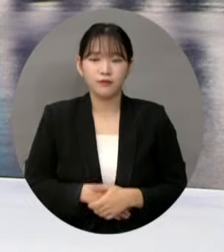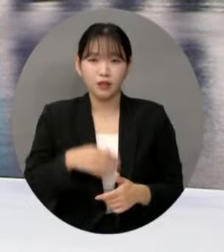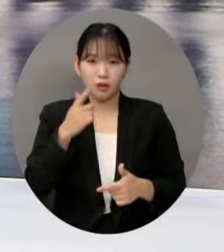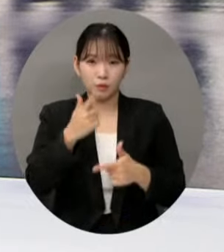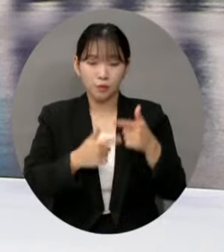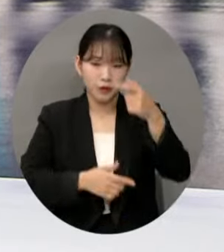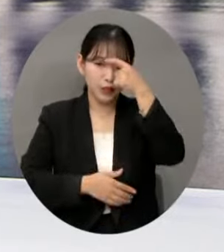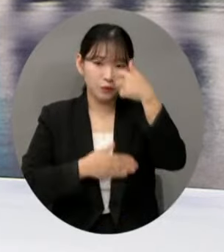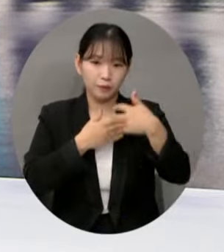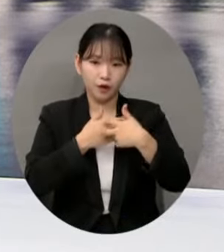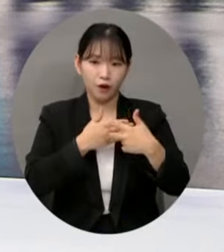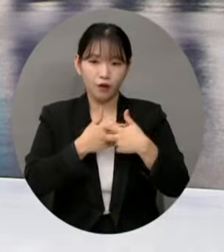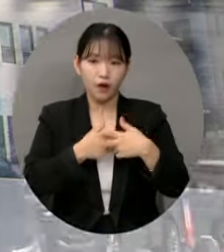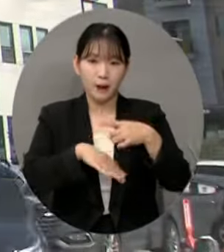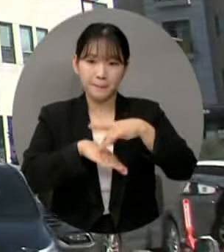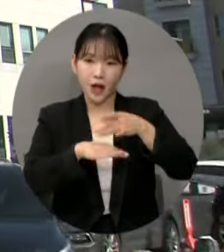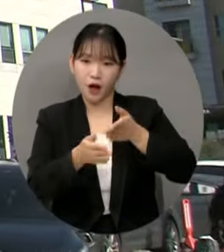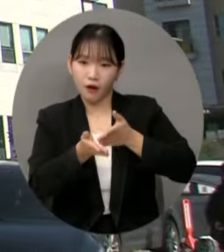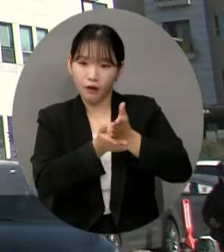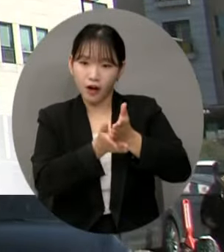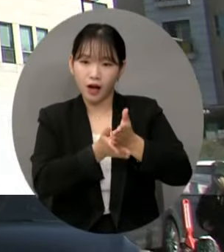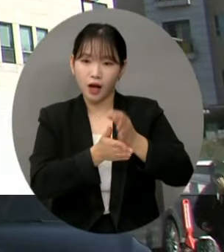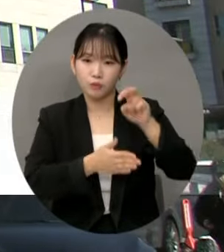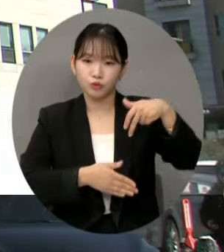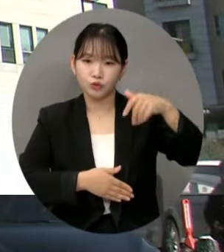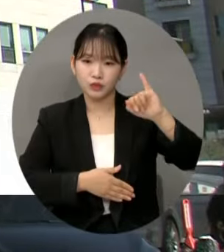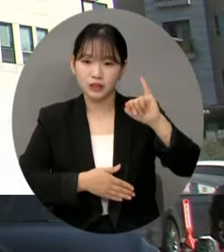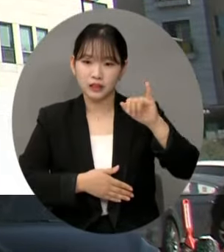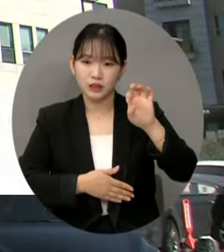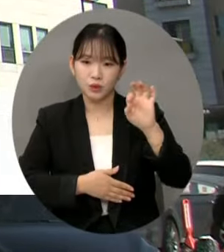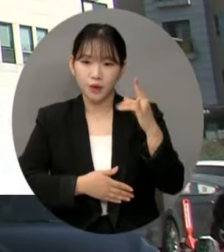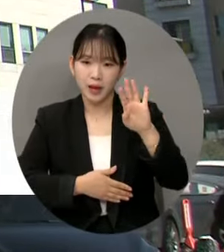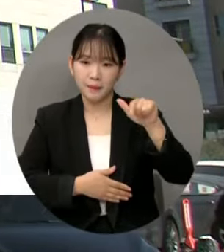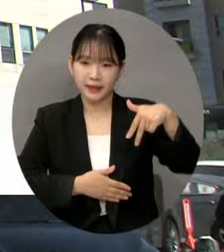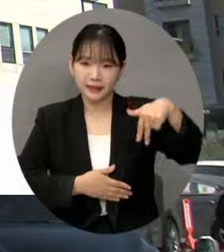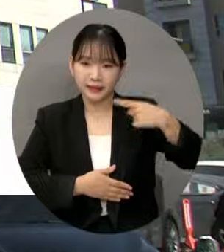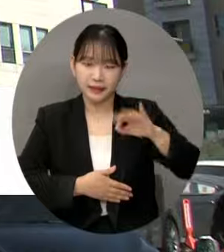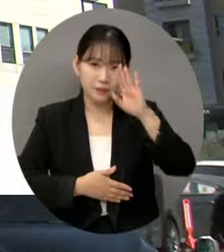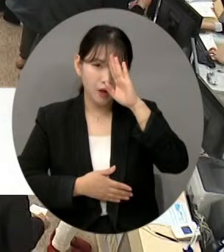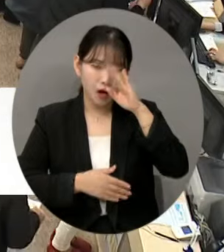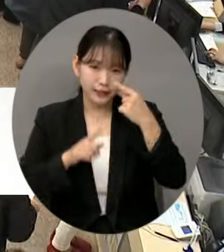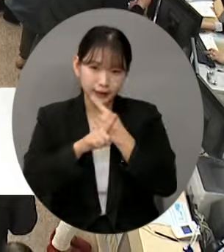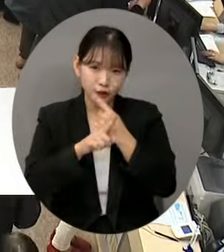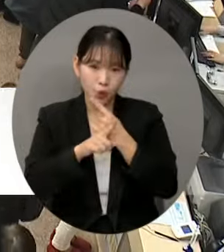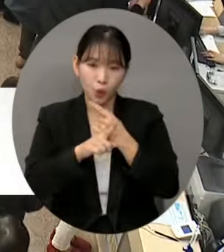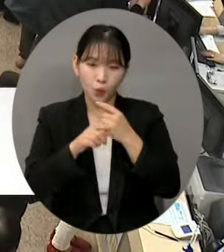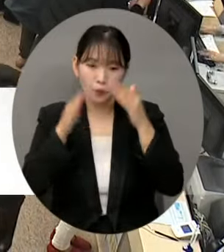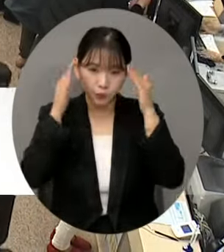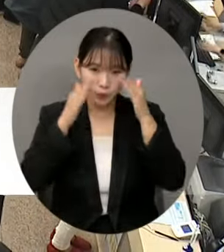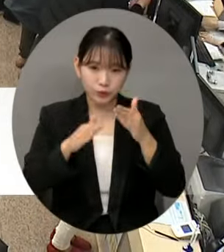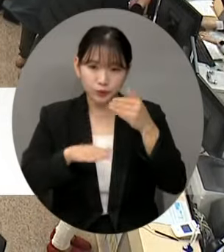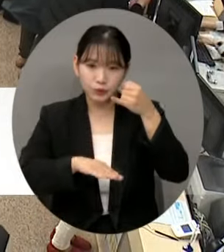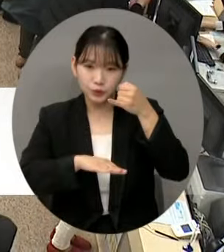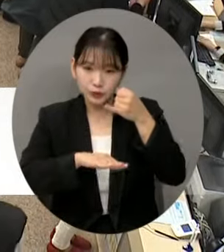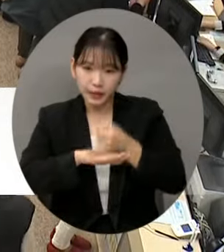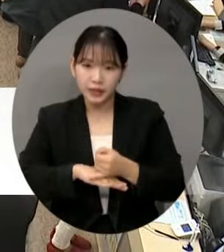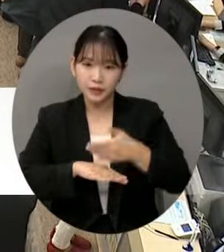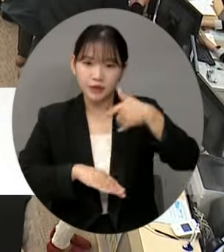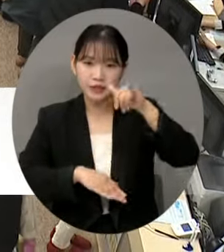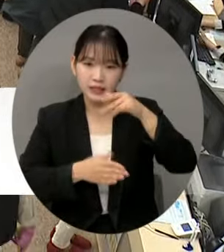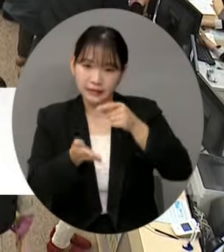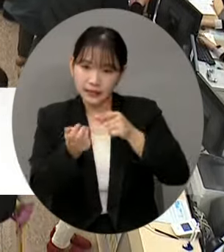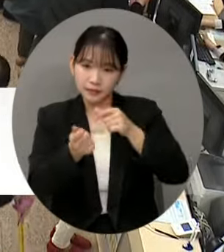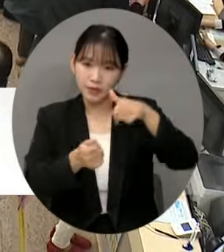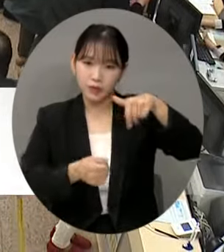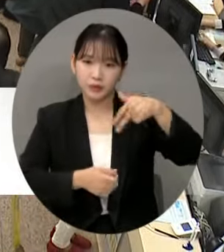목포 기독 병원은 정형외과에서 무지 외반증 치료로 각광받고 있는 최소 침습 교정 절골